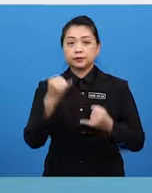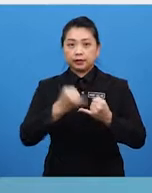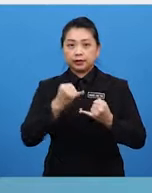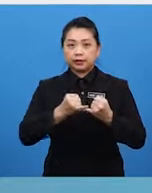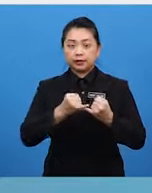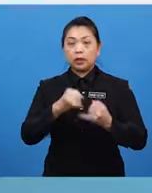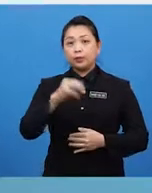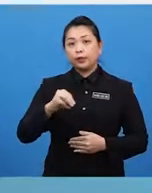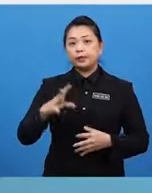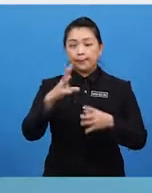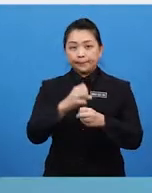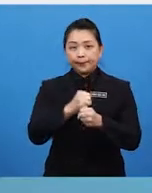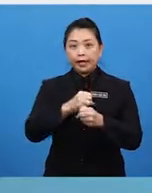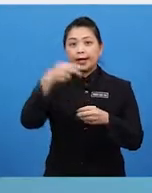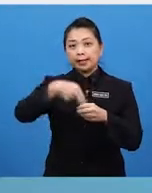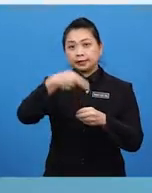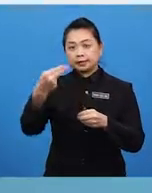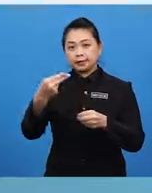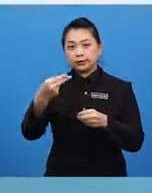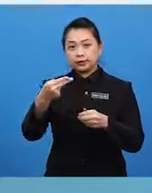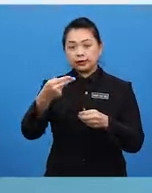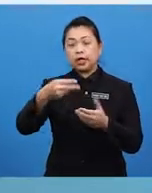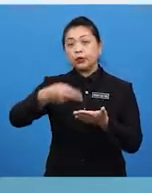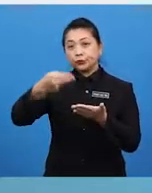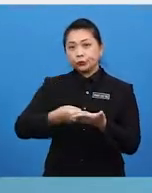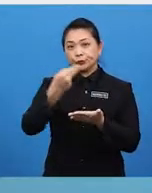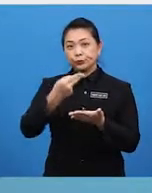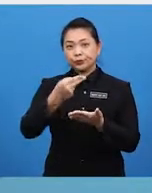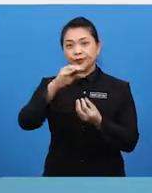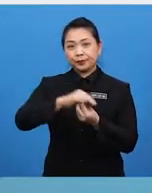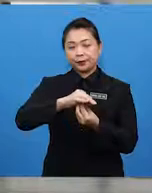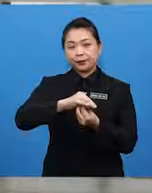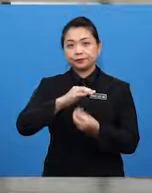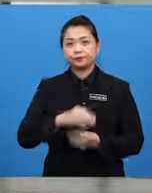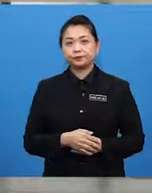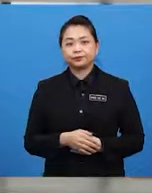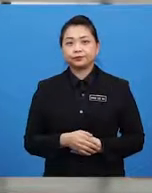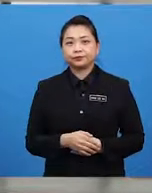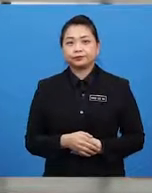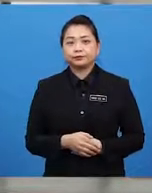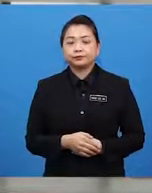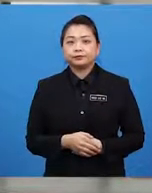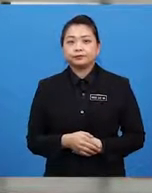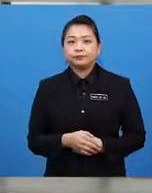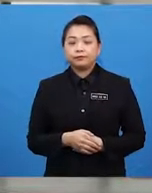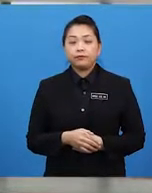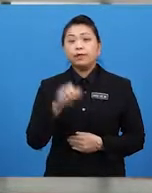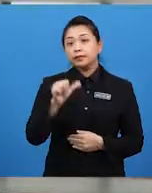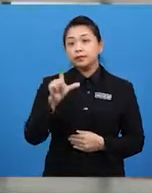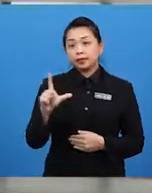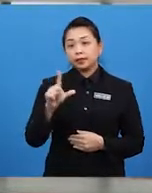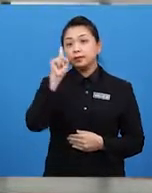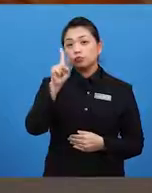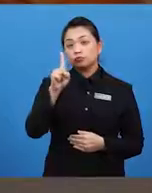murid dapat menghasilkan hidangan sup krim China White the Supreme cendawan ialah